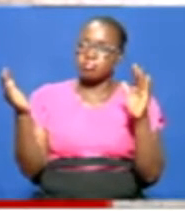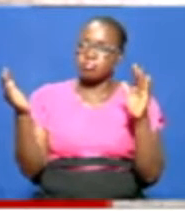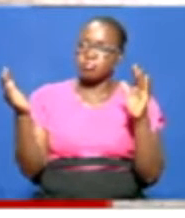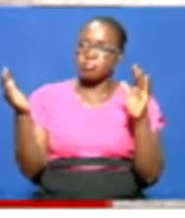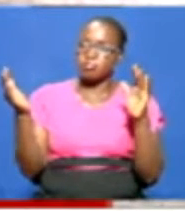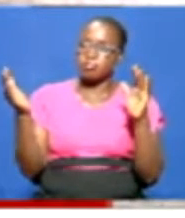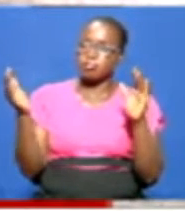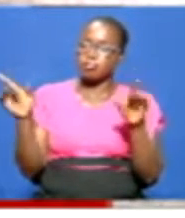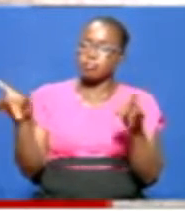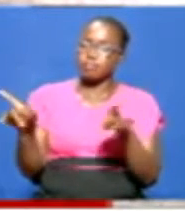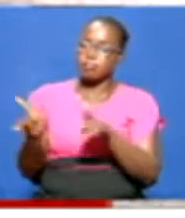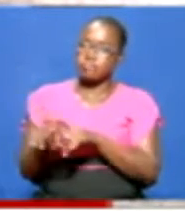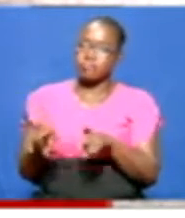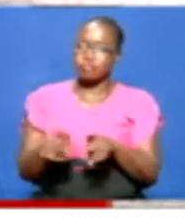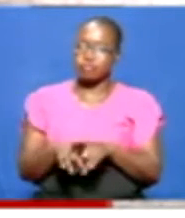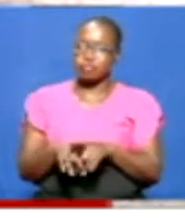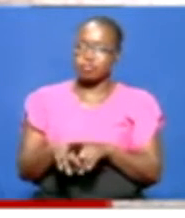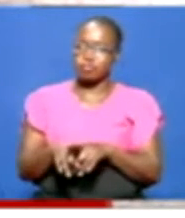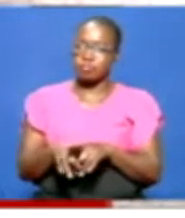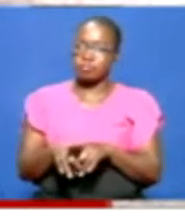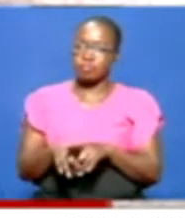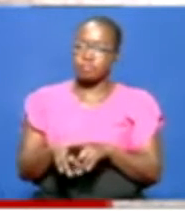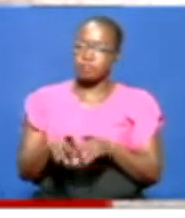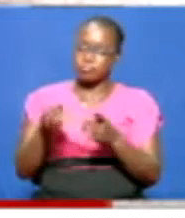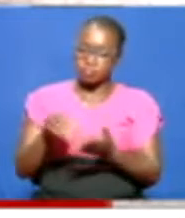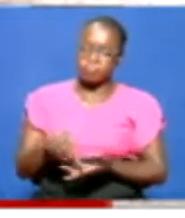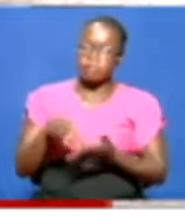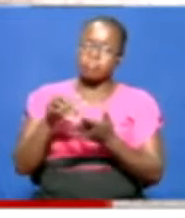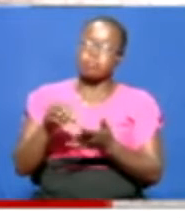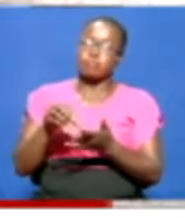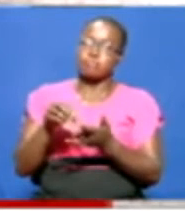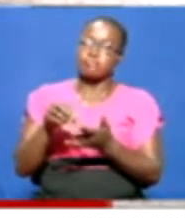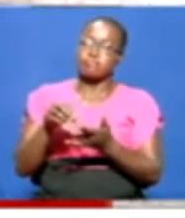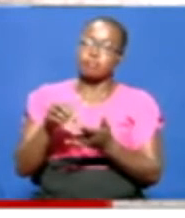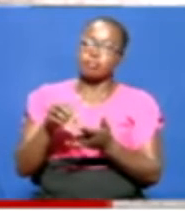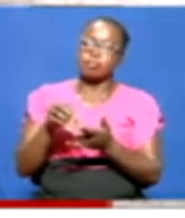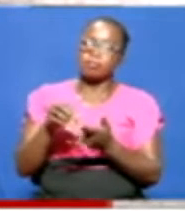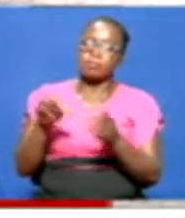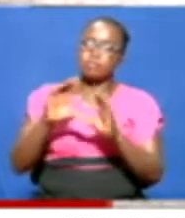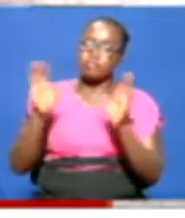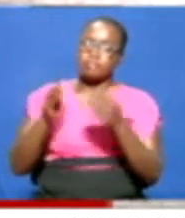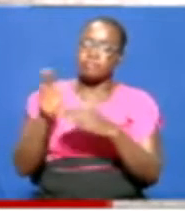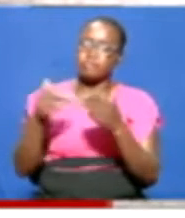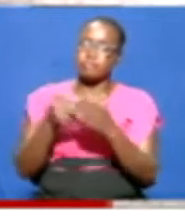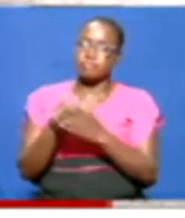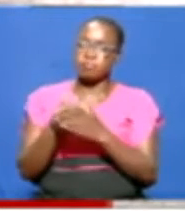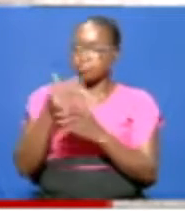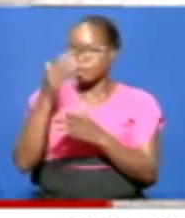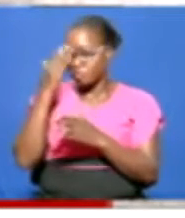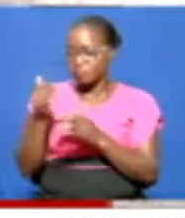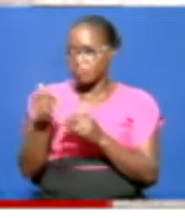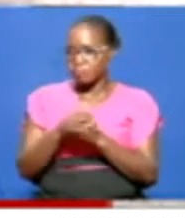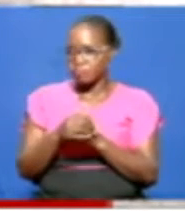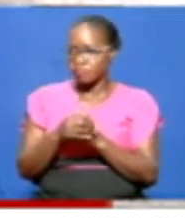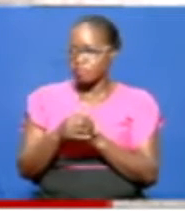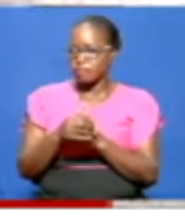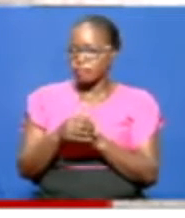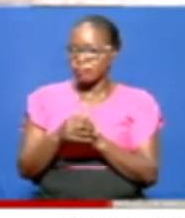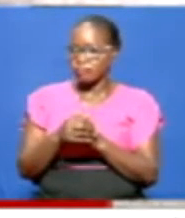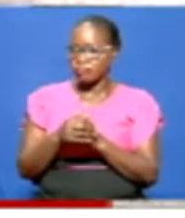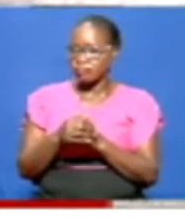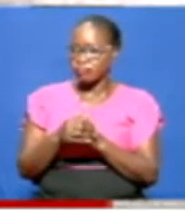ni swala la kipekee kwa sasa kwa dunia nzima, kwa sababu ni kitu ambacho